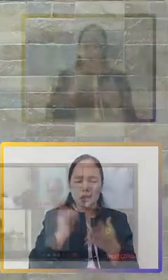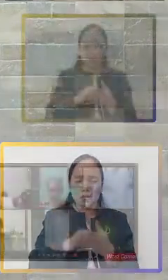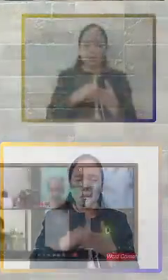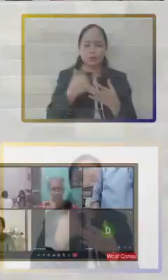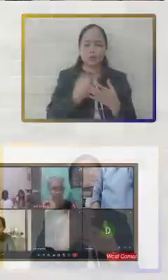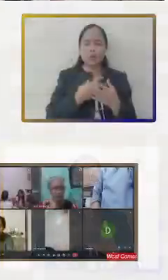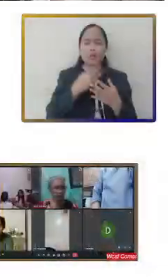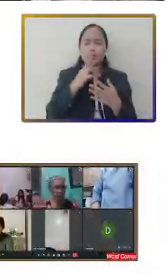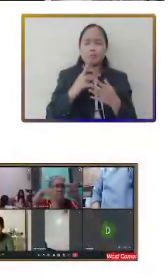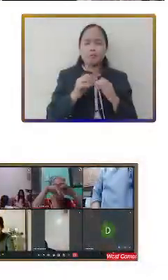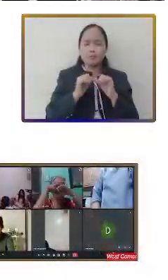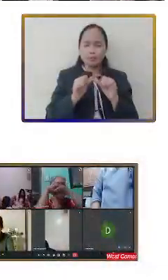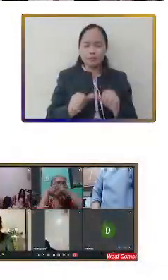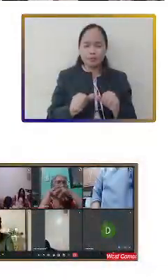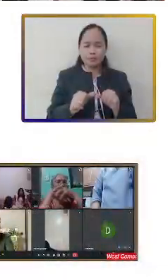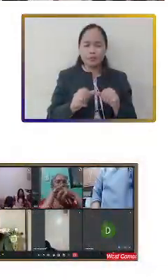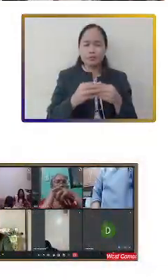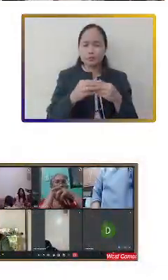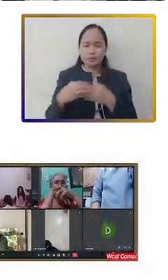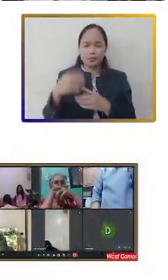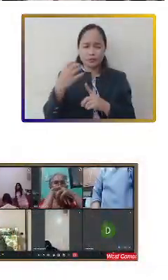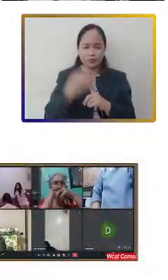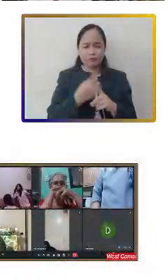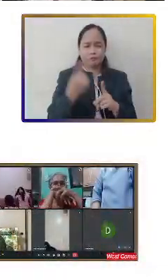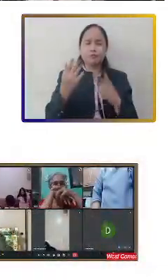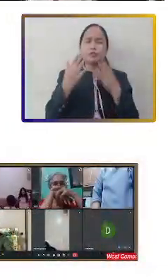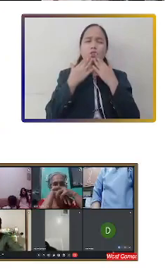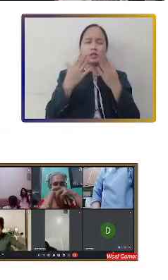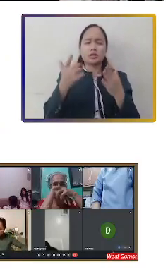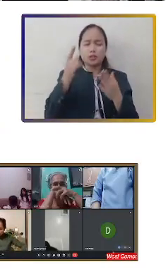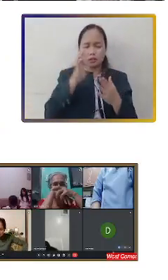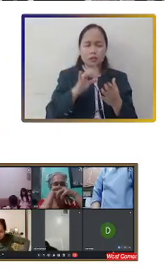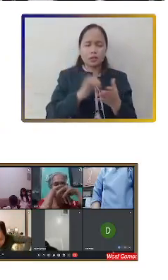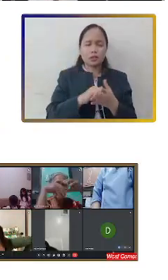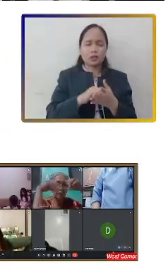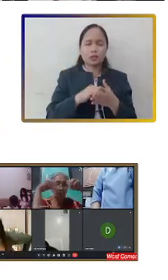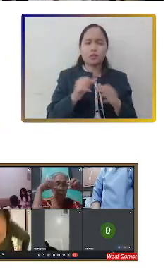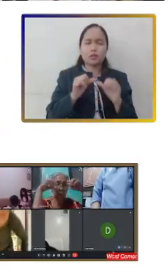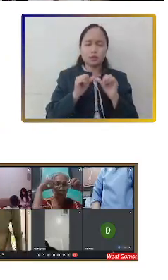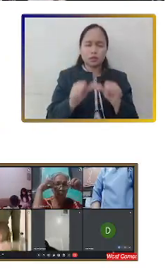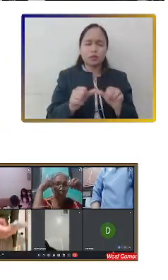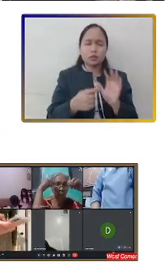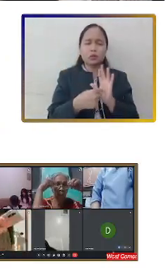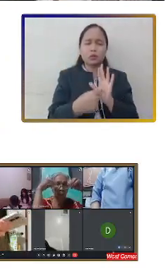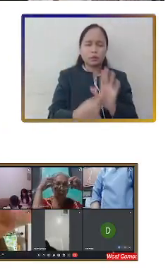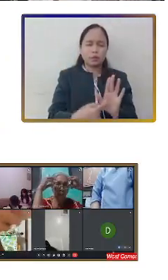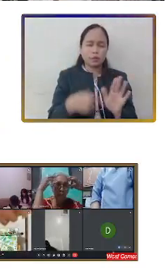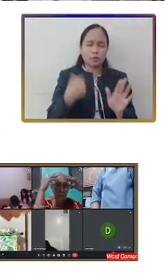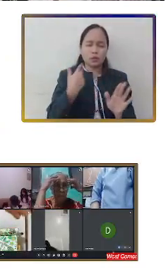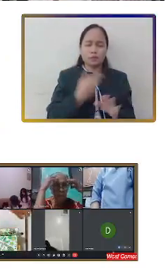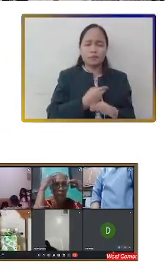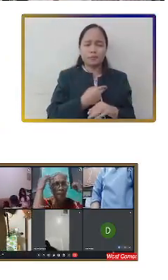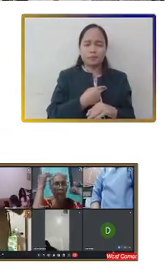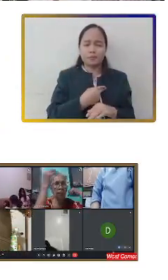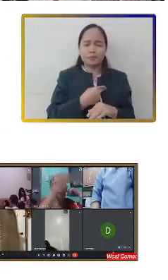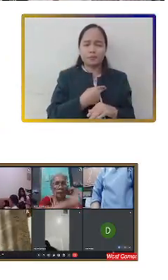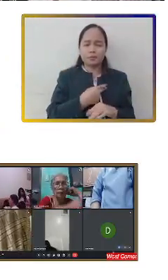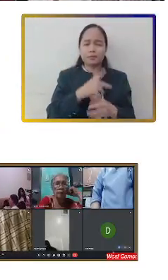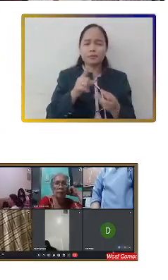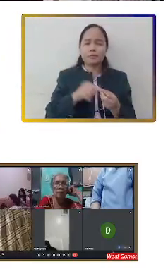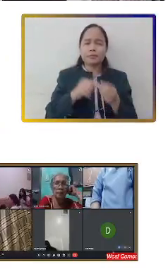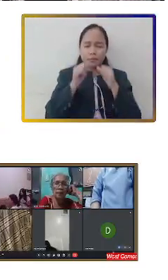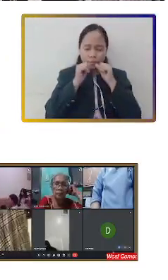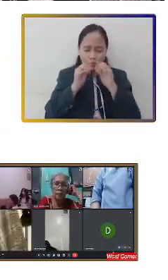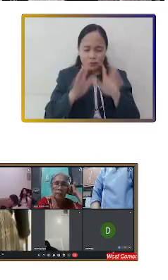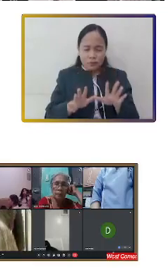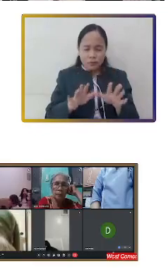niyong pinangungunahan ang bawat isa po sa amin. Salamat, O Diyos, at patuloy niyo po yung pinakikita po sa amin ang blessing